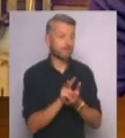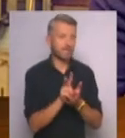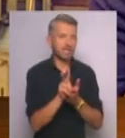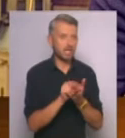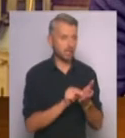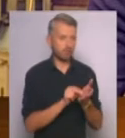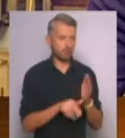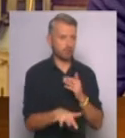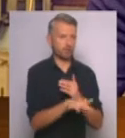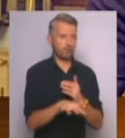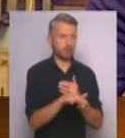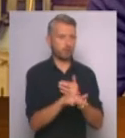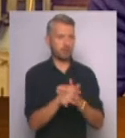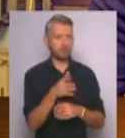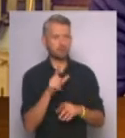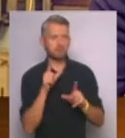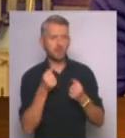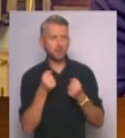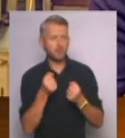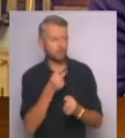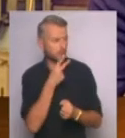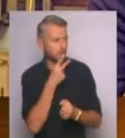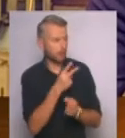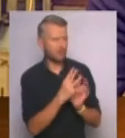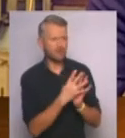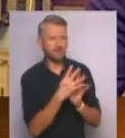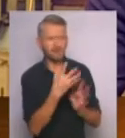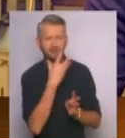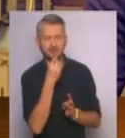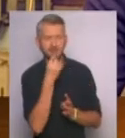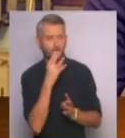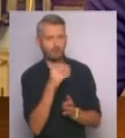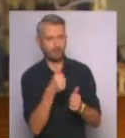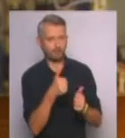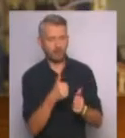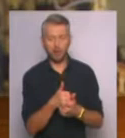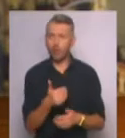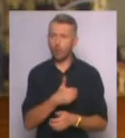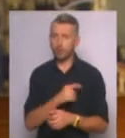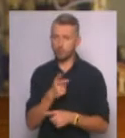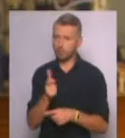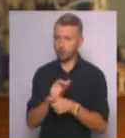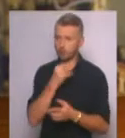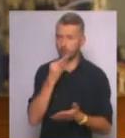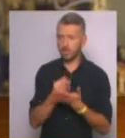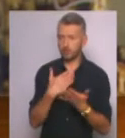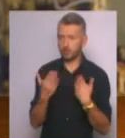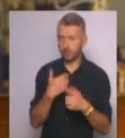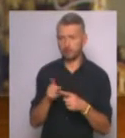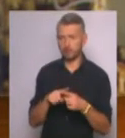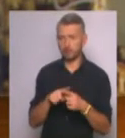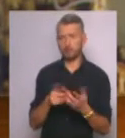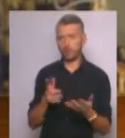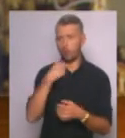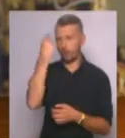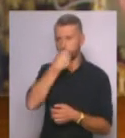і радуєшся, що там і травичка в них, і все є. Так, звичайно, хочеться, це, щоб відповідальніше ставилися, тому що це ж і обличчя,